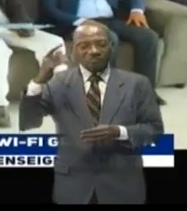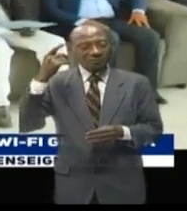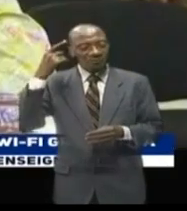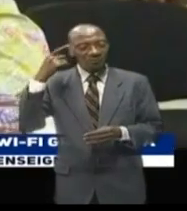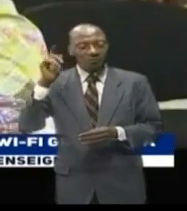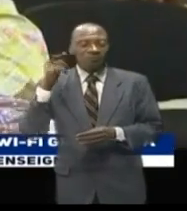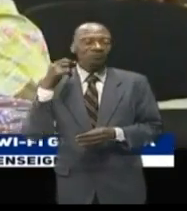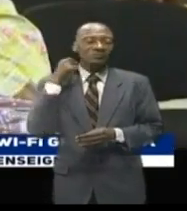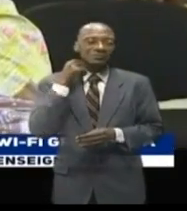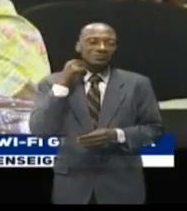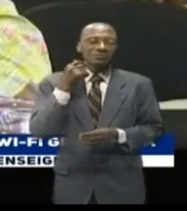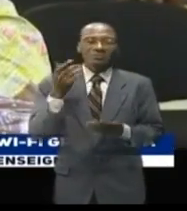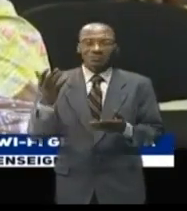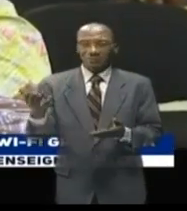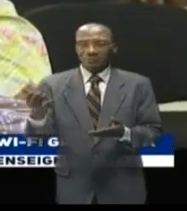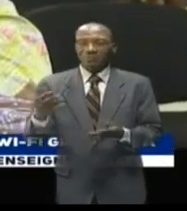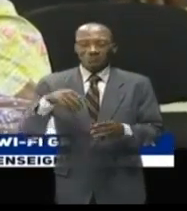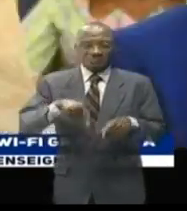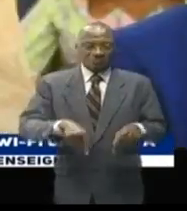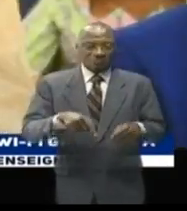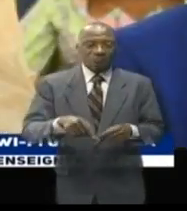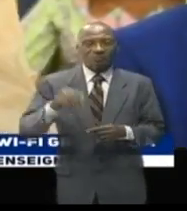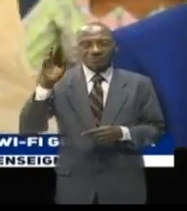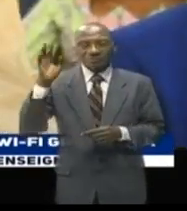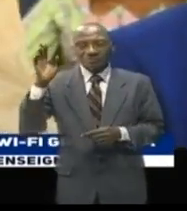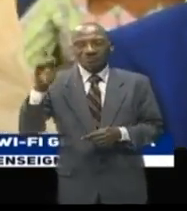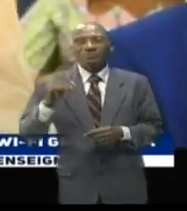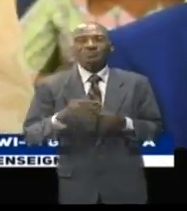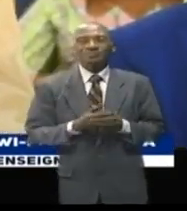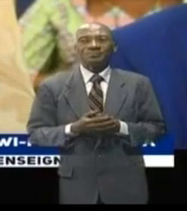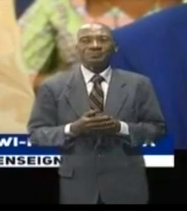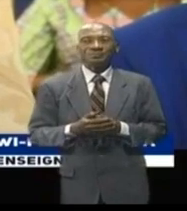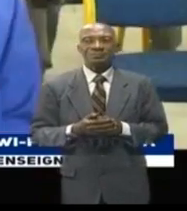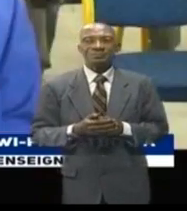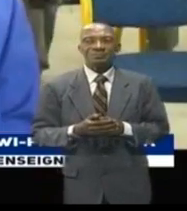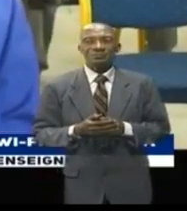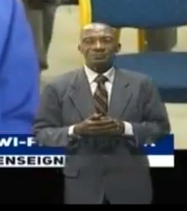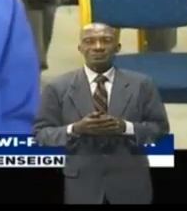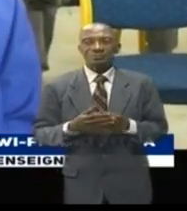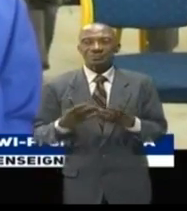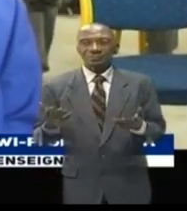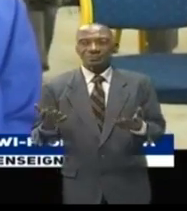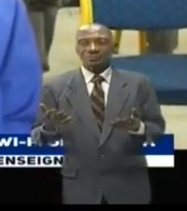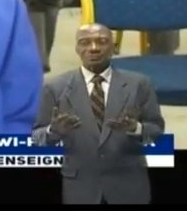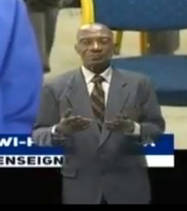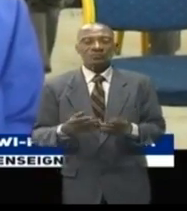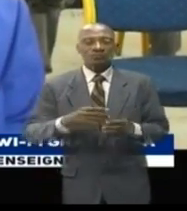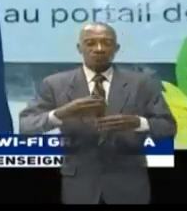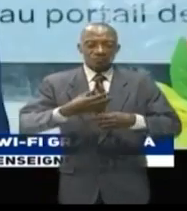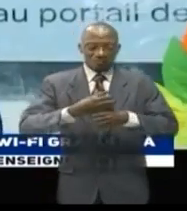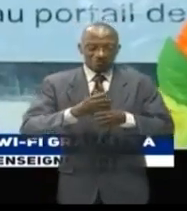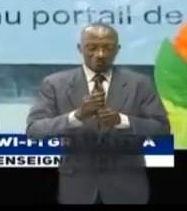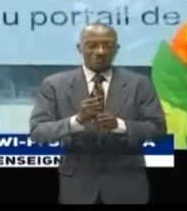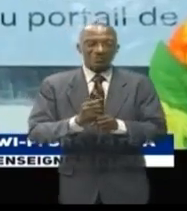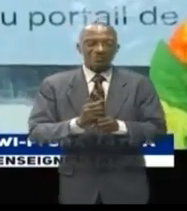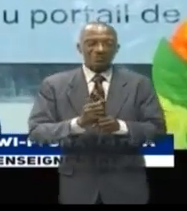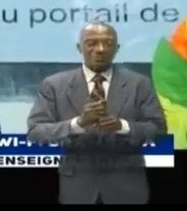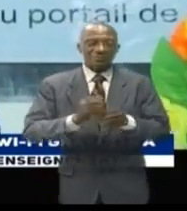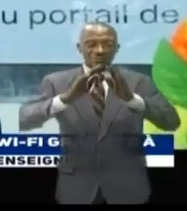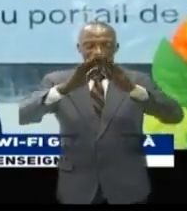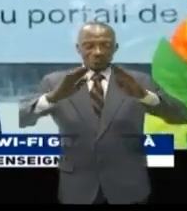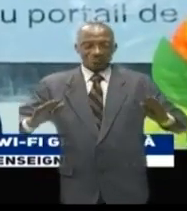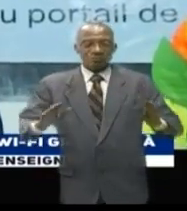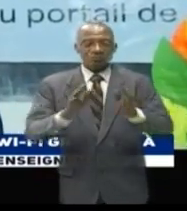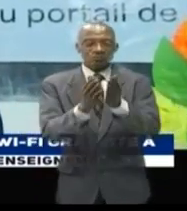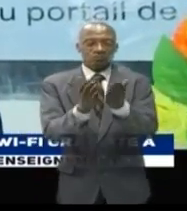les ressources académiques et scientifiques cela grâce à la connectivité avec la bibliothèque numérique nationale la cérémonie officielle de